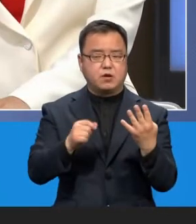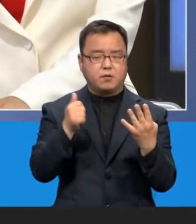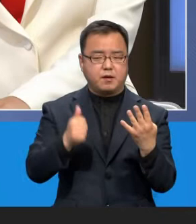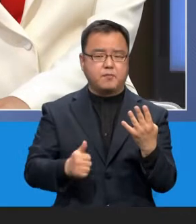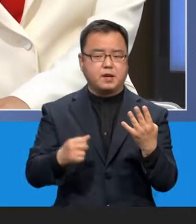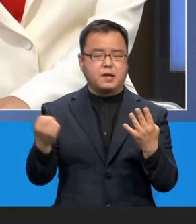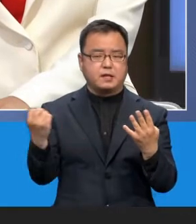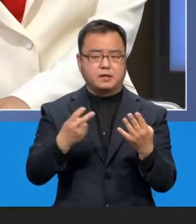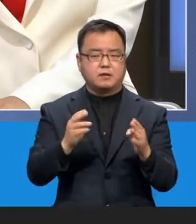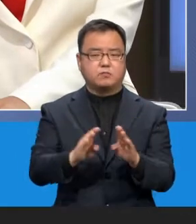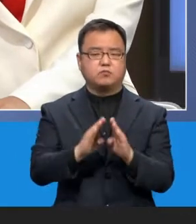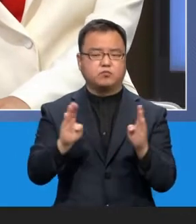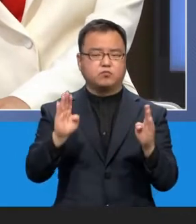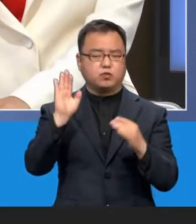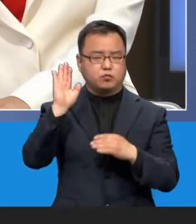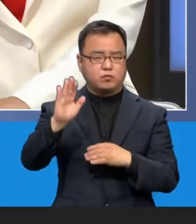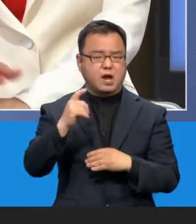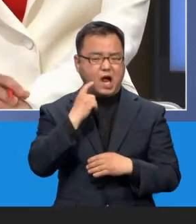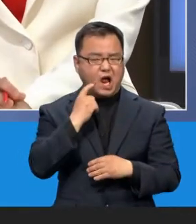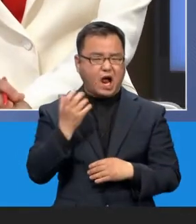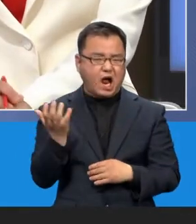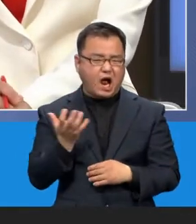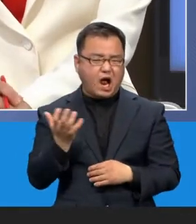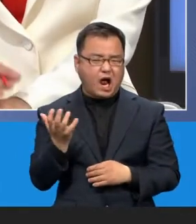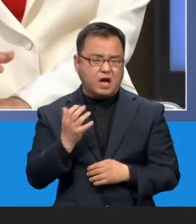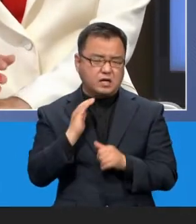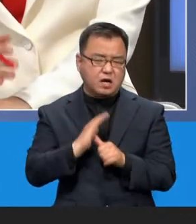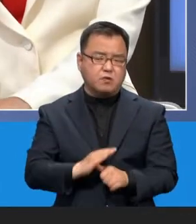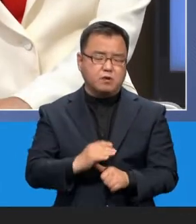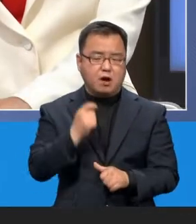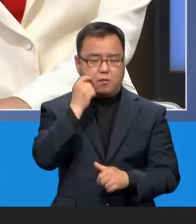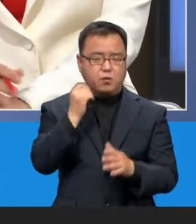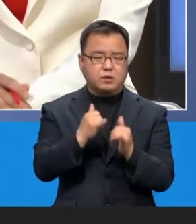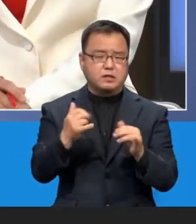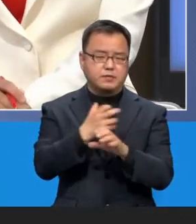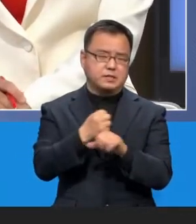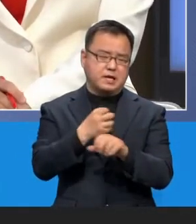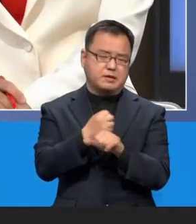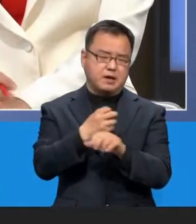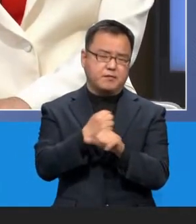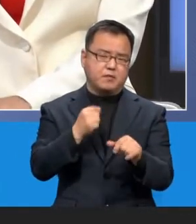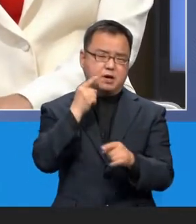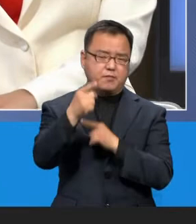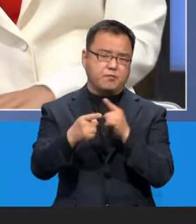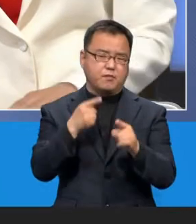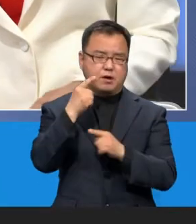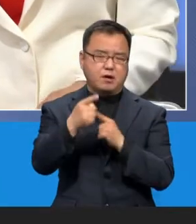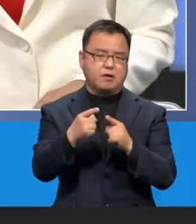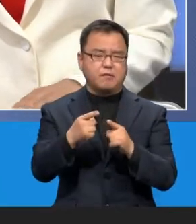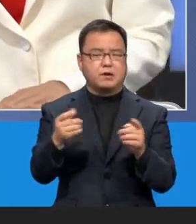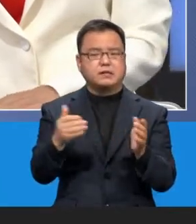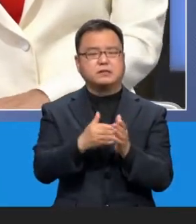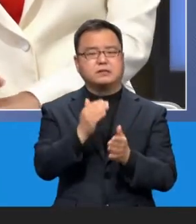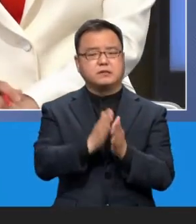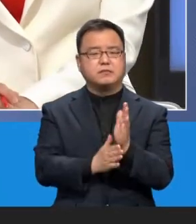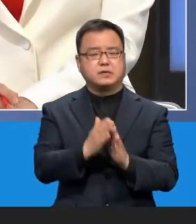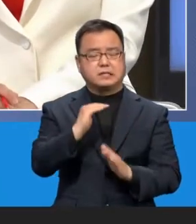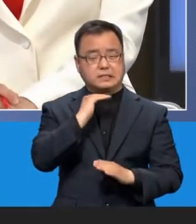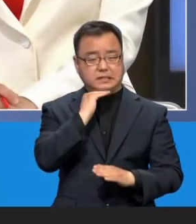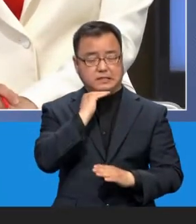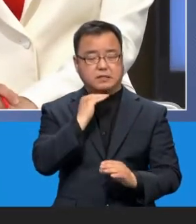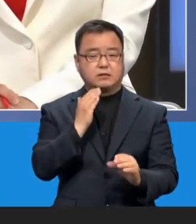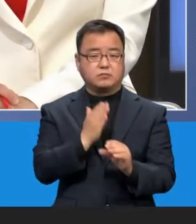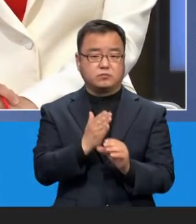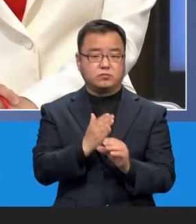된 이후에는 치통을 견디지 못한 환자들이 이야기 예약이 급증에 무기한 기다려야 하는 실정 이 된 겁니다